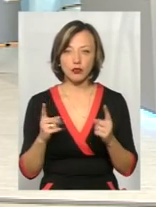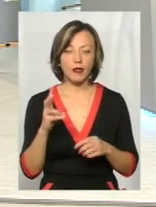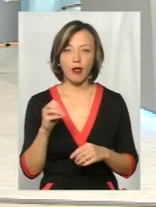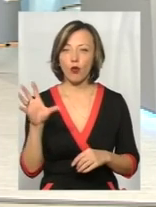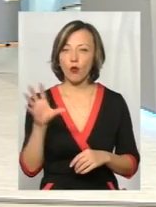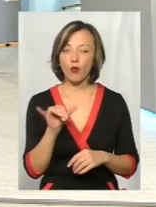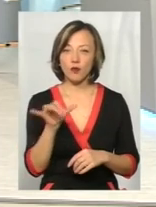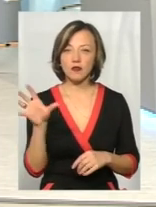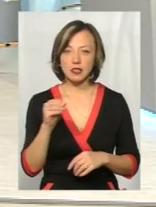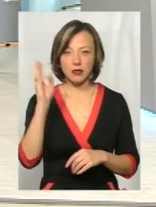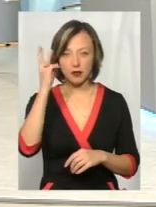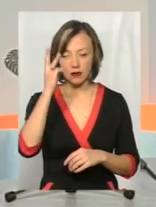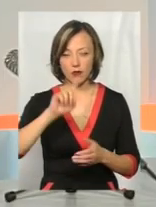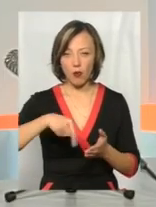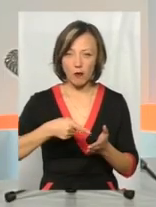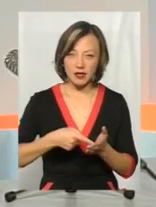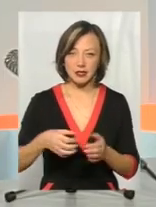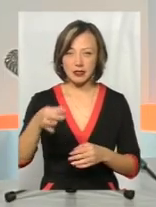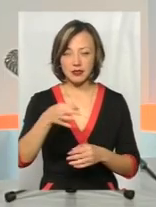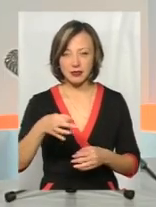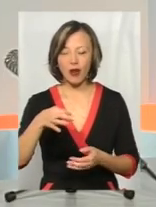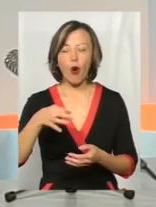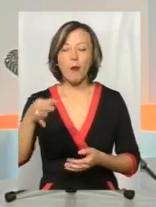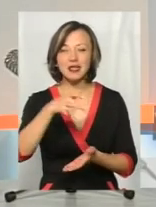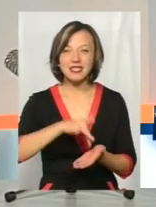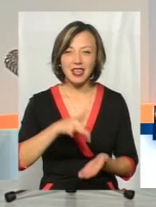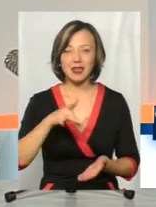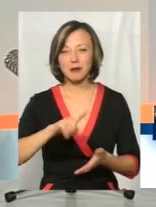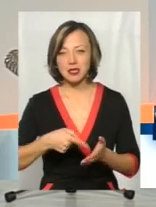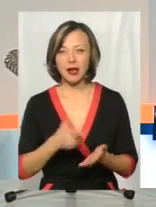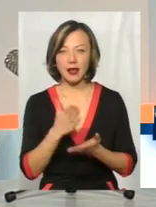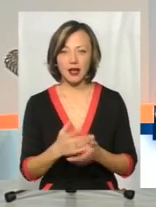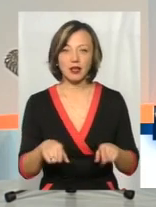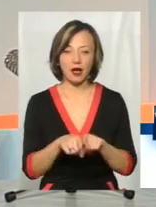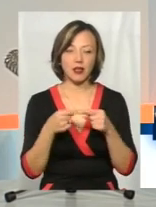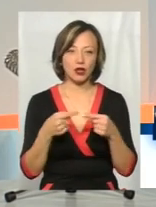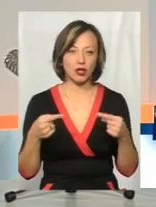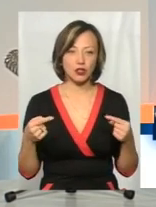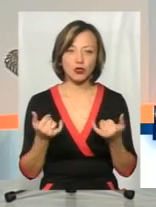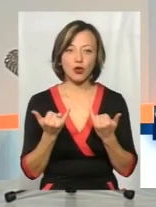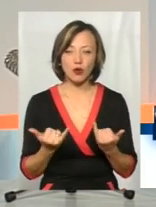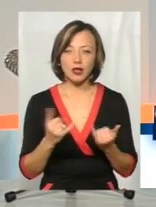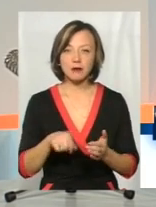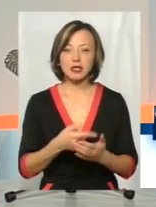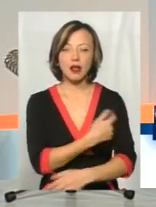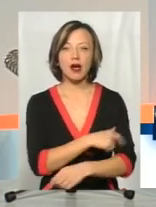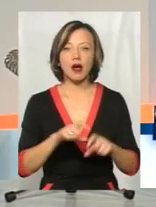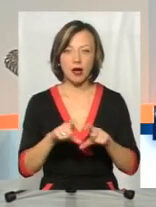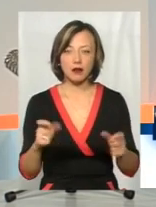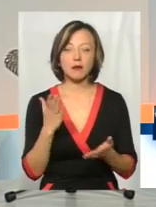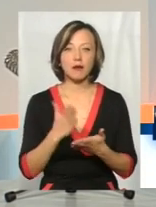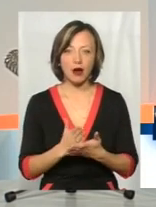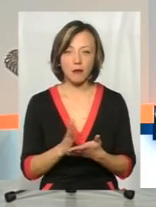всіх обласних центрах, не у всіх містах є такі речі. Сьогодні в міській лікарні ми